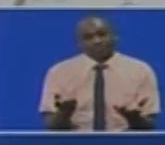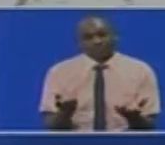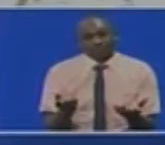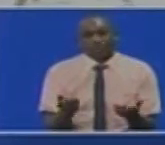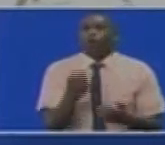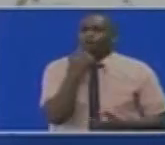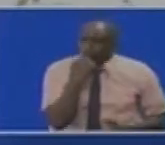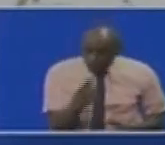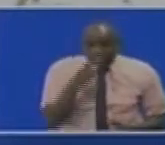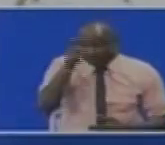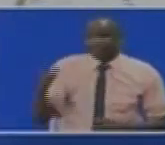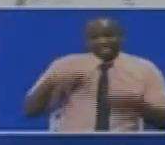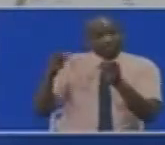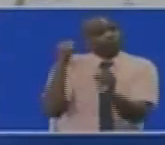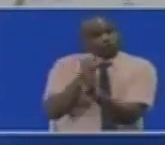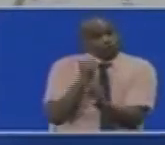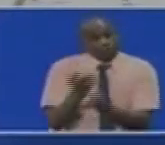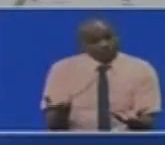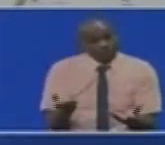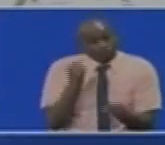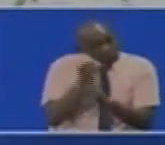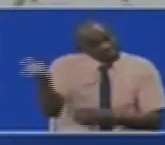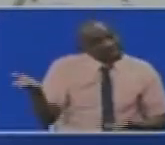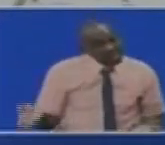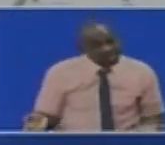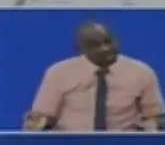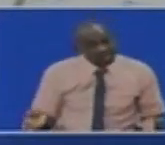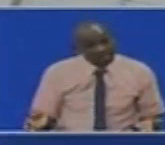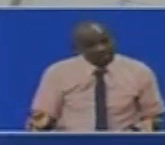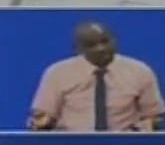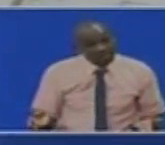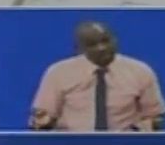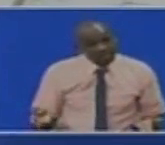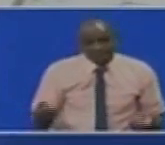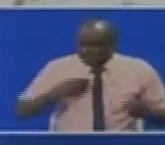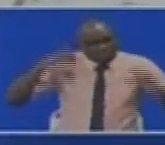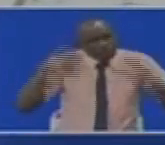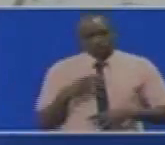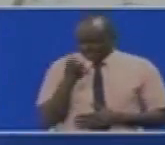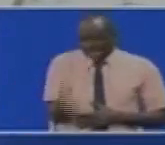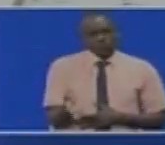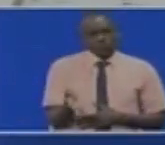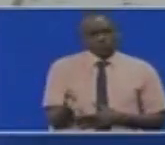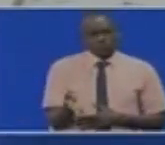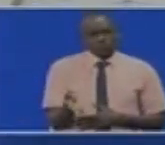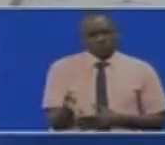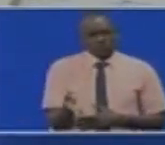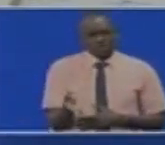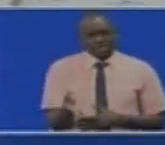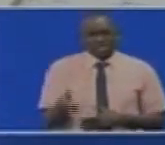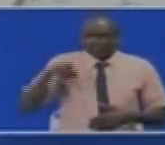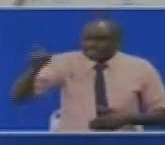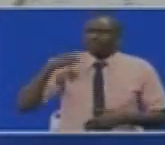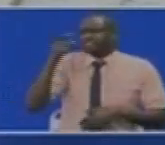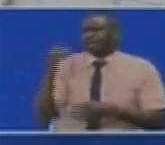na Moi ndiye aliweka yeye kasi hiyo, na sina shangaa kwa semeji yake anasema ati